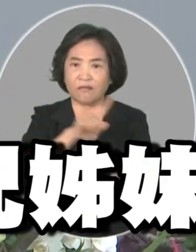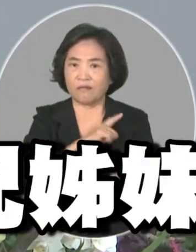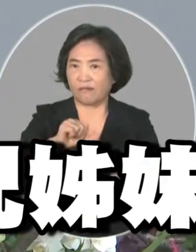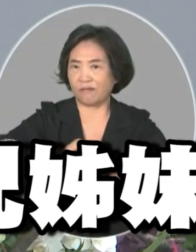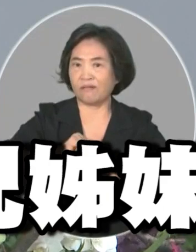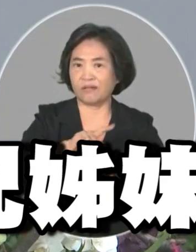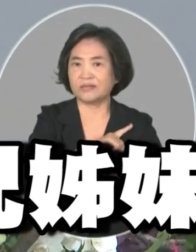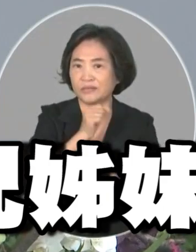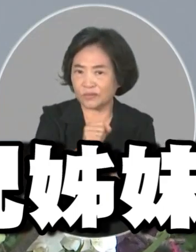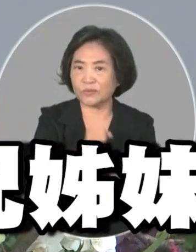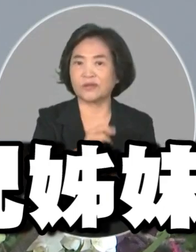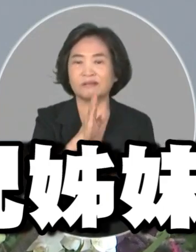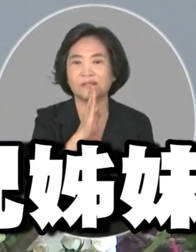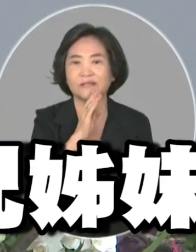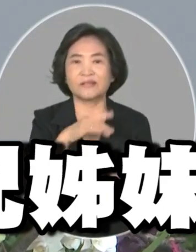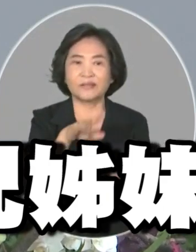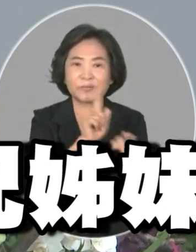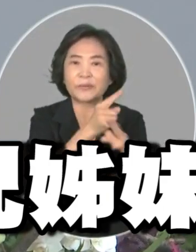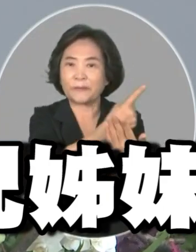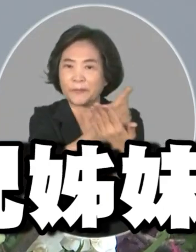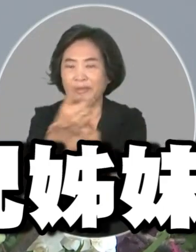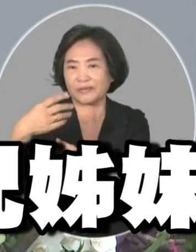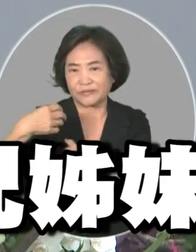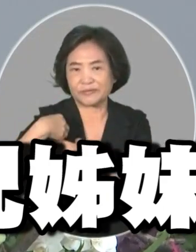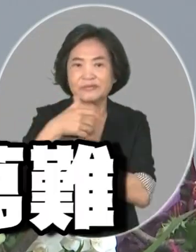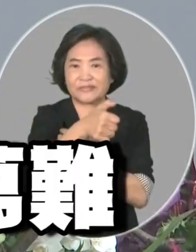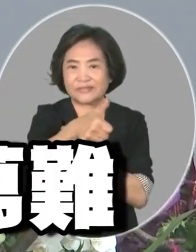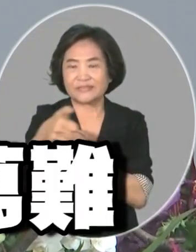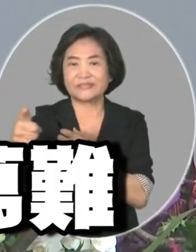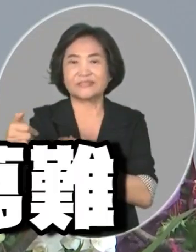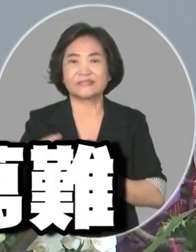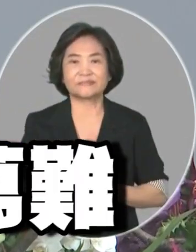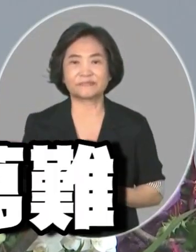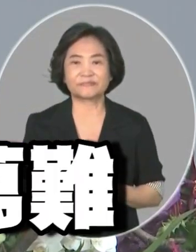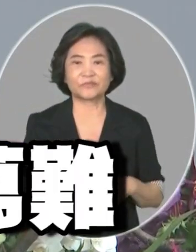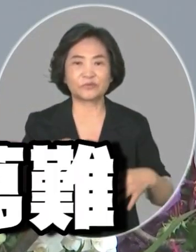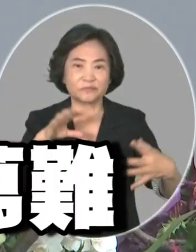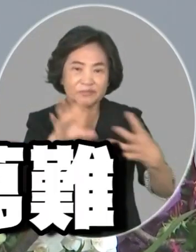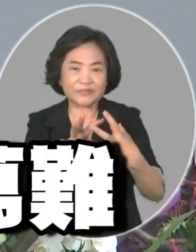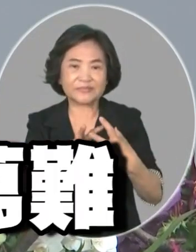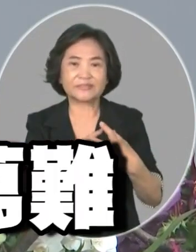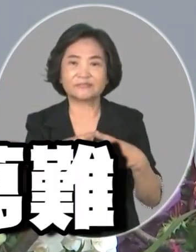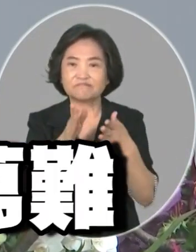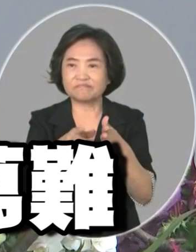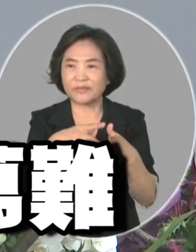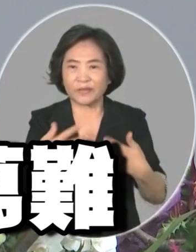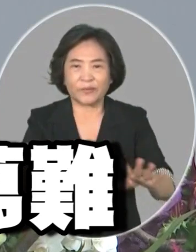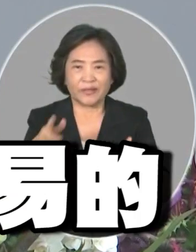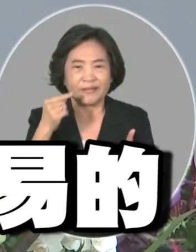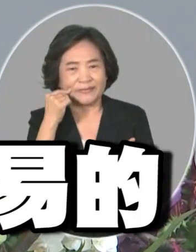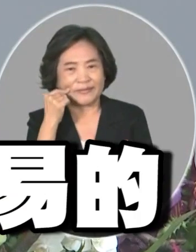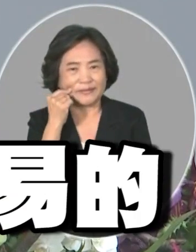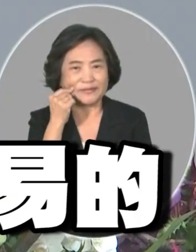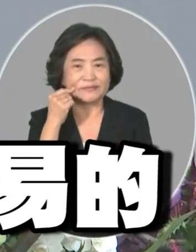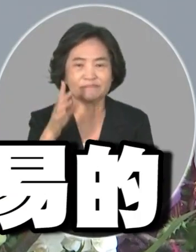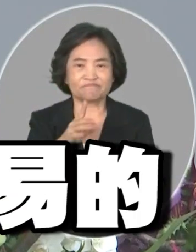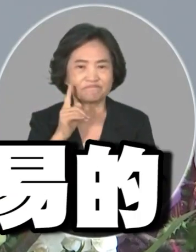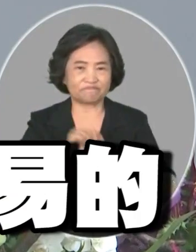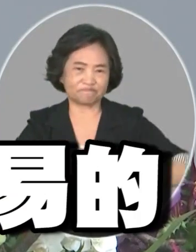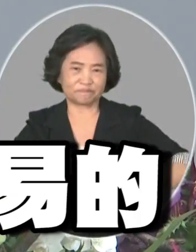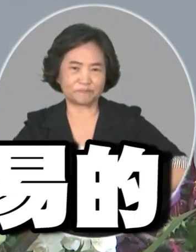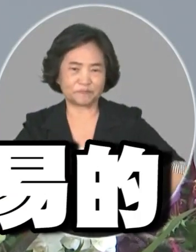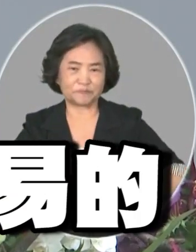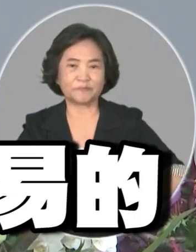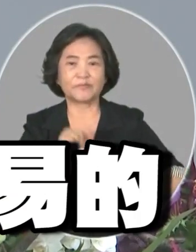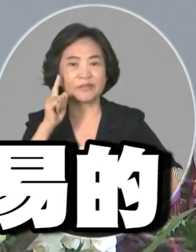谢谢全体的国军弟兄姐妹跟我一起克服万难，交出了这张